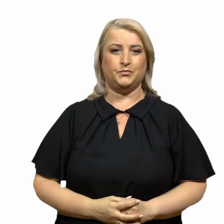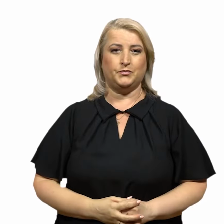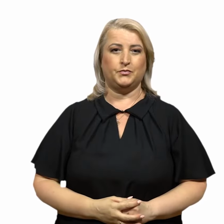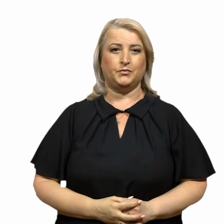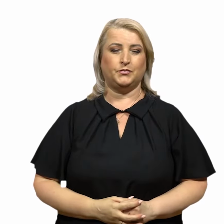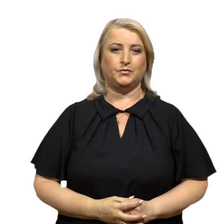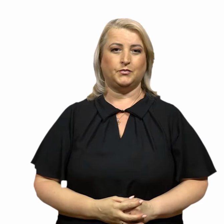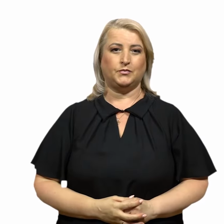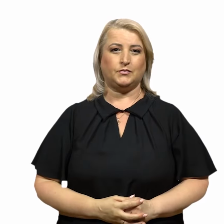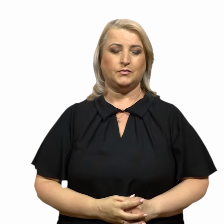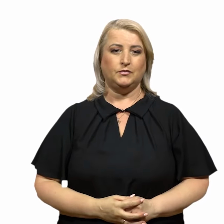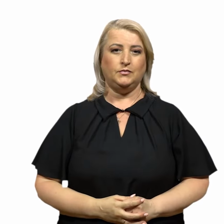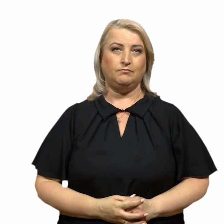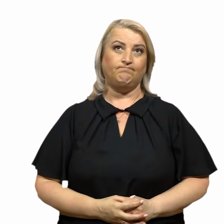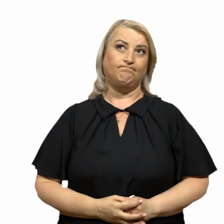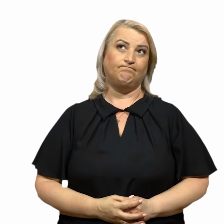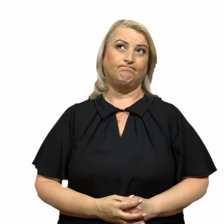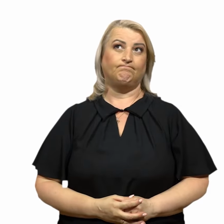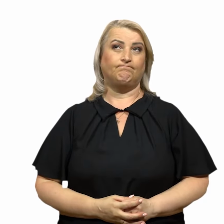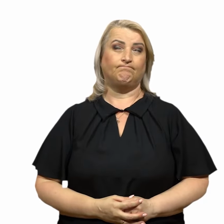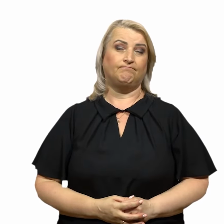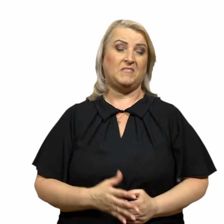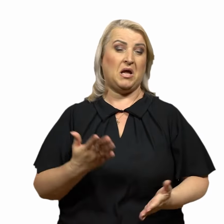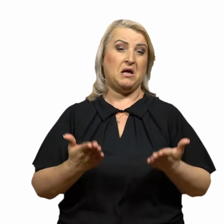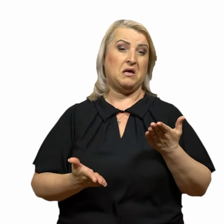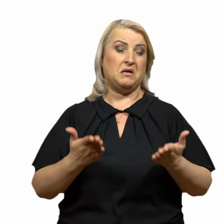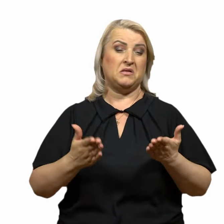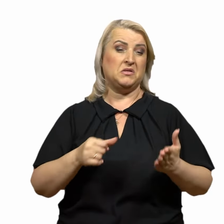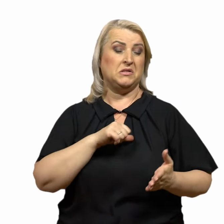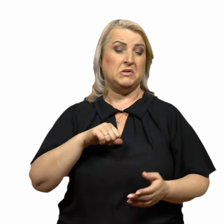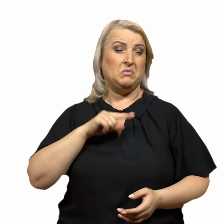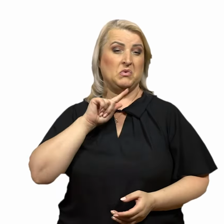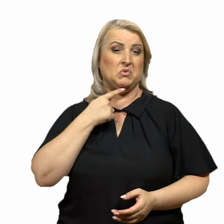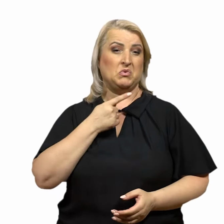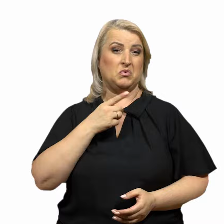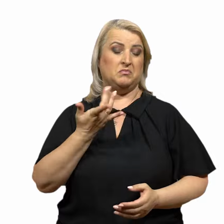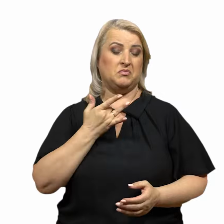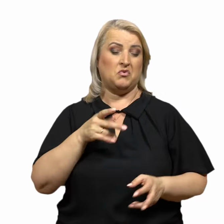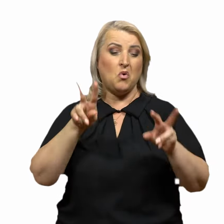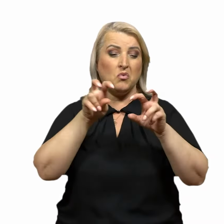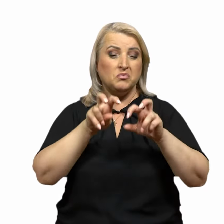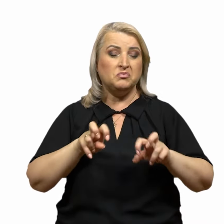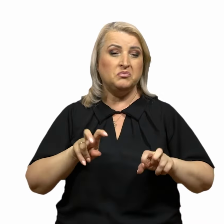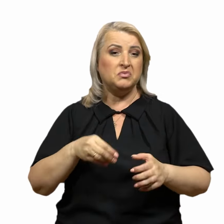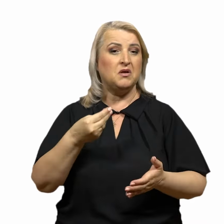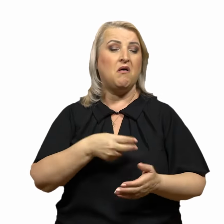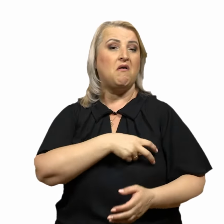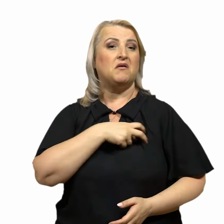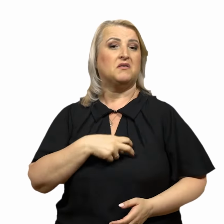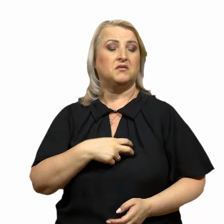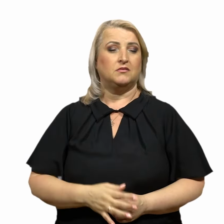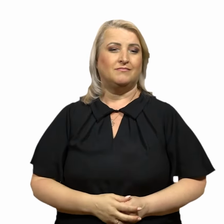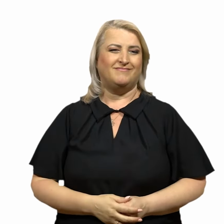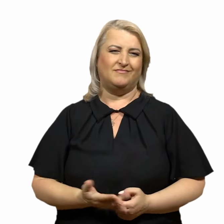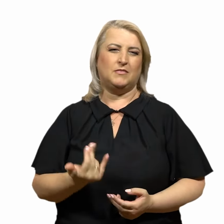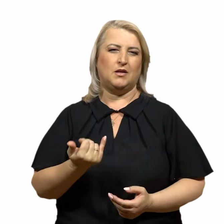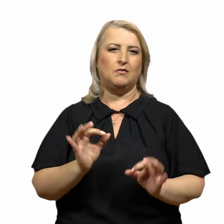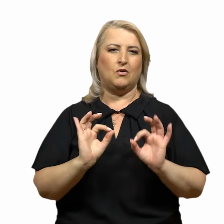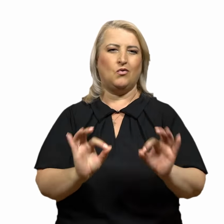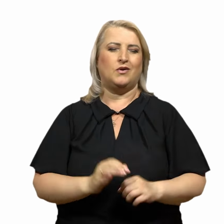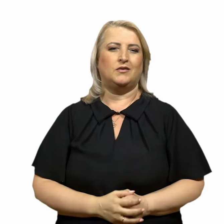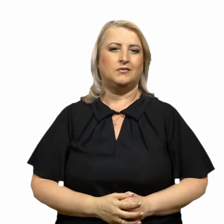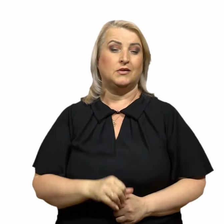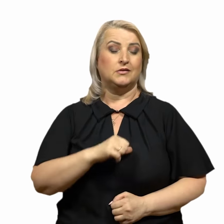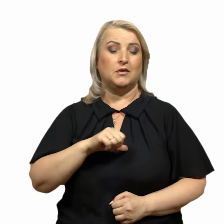Uh, cred că dintre toate cel mai greu este să evaluezi riscul. Ai dreptate și